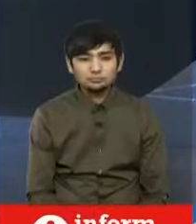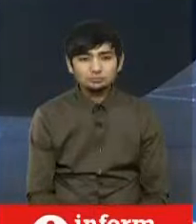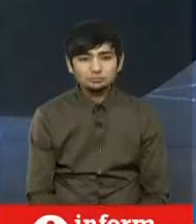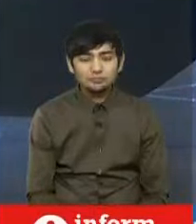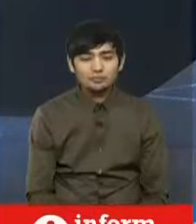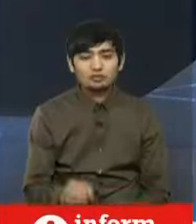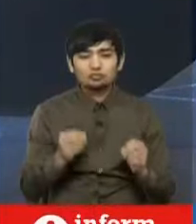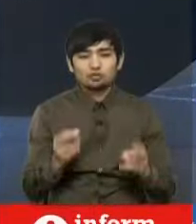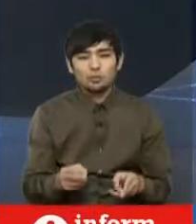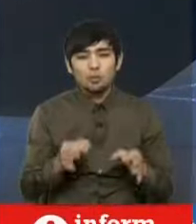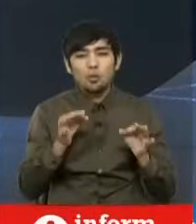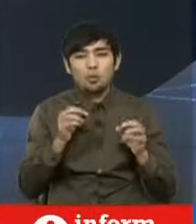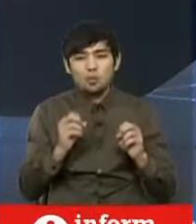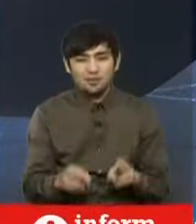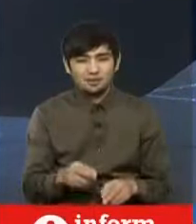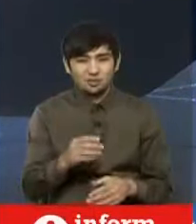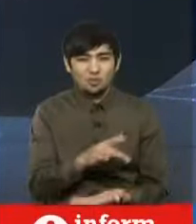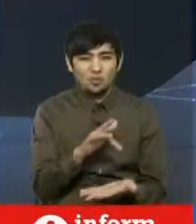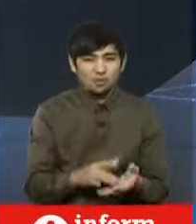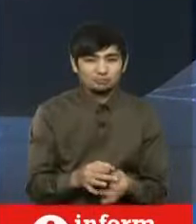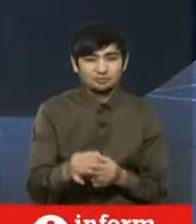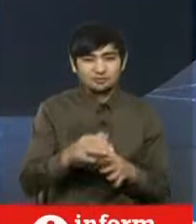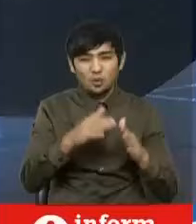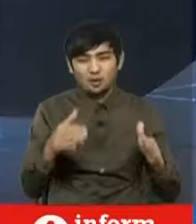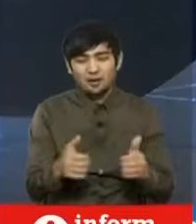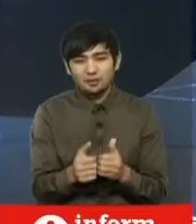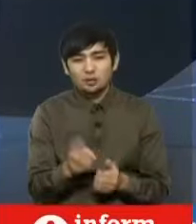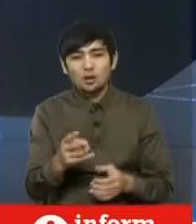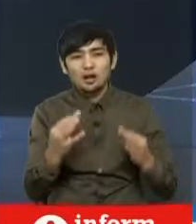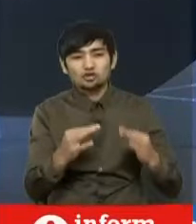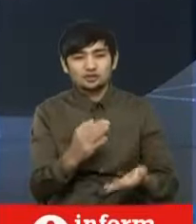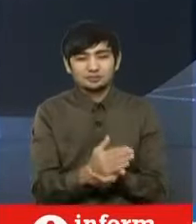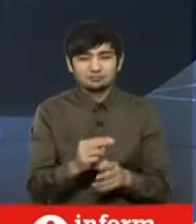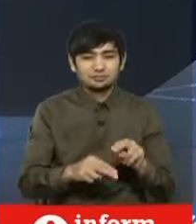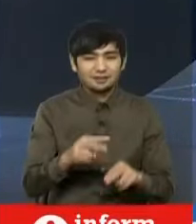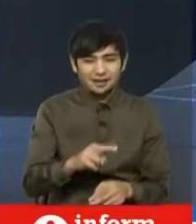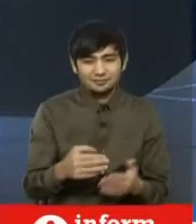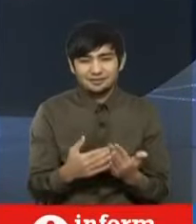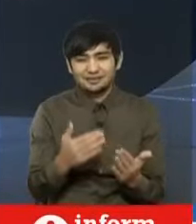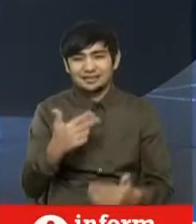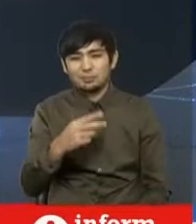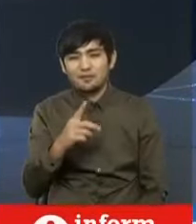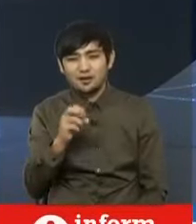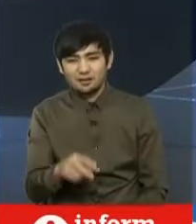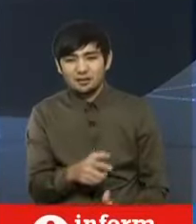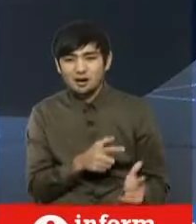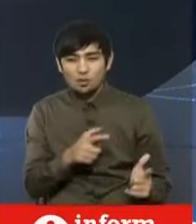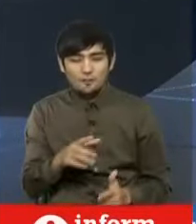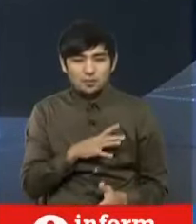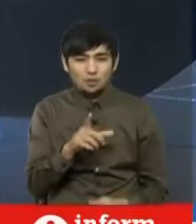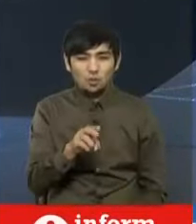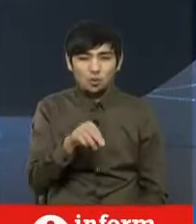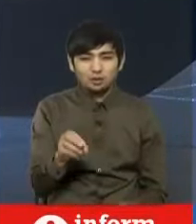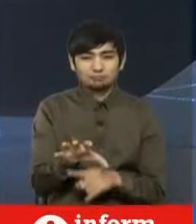чем опасно строительство в Горной местности и Кто даёт на это разрешение журналисты портала информбюро Киз подготовили материал достаточно пройти по